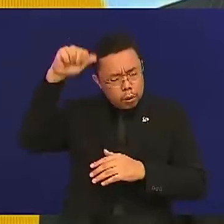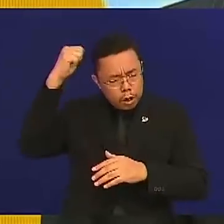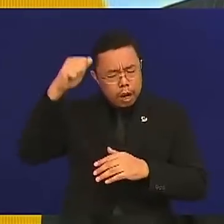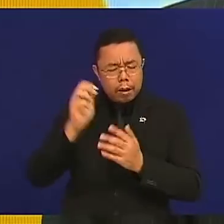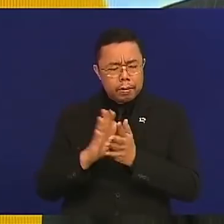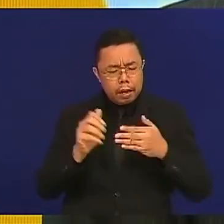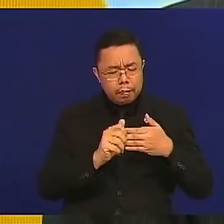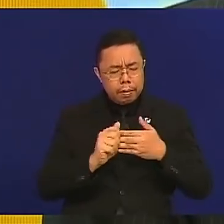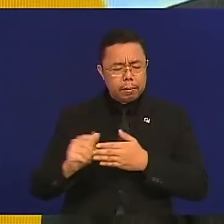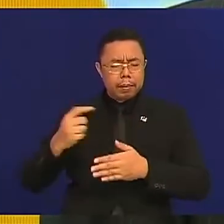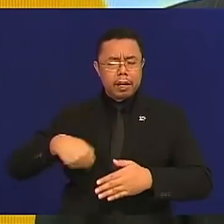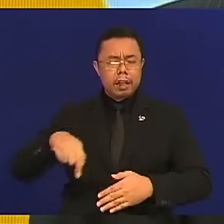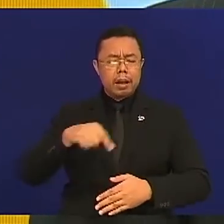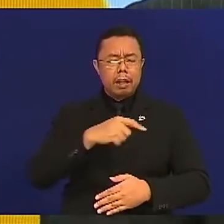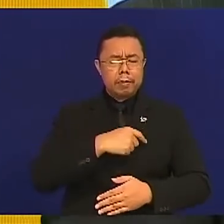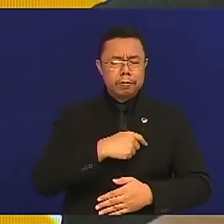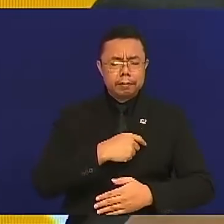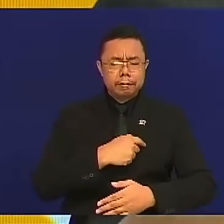dan memimpin kami.